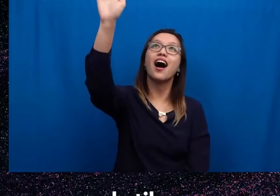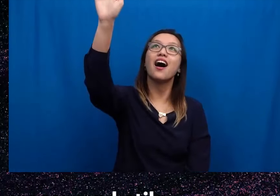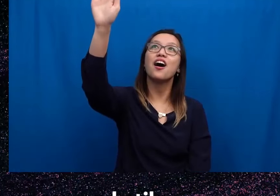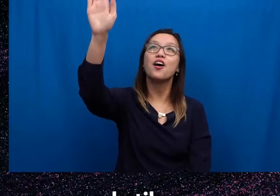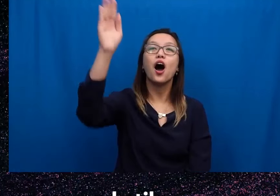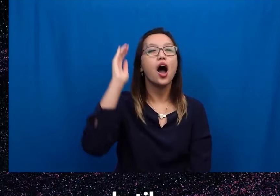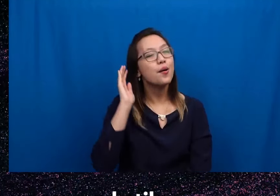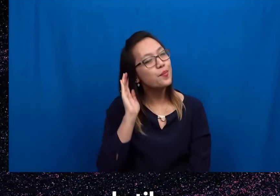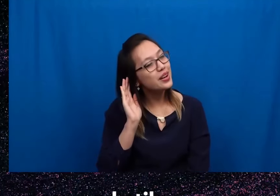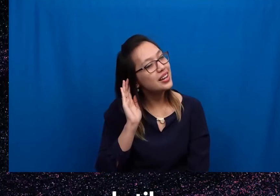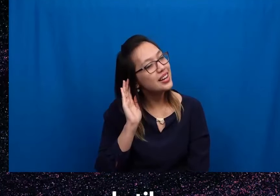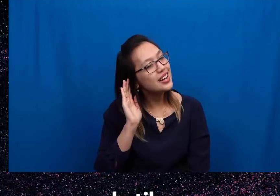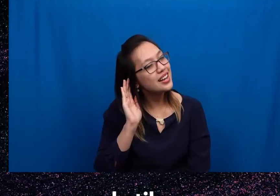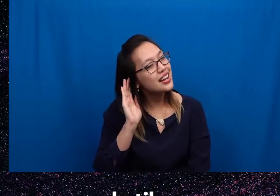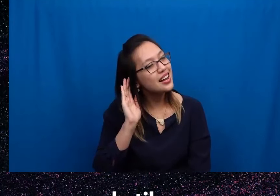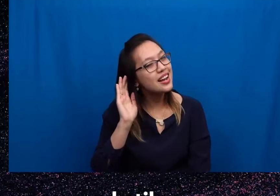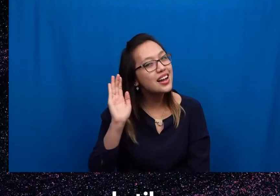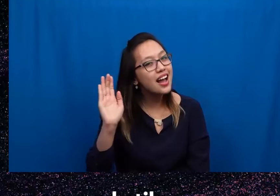Bapakah